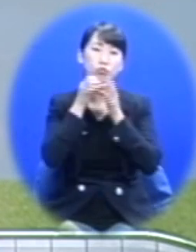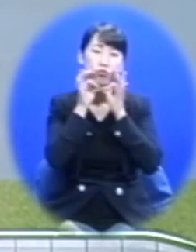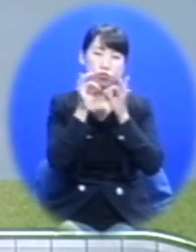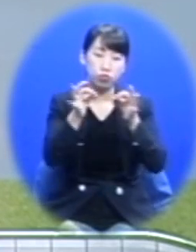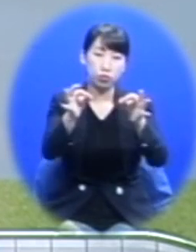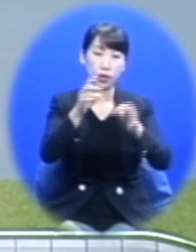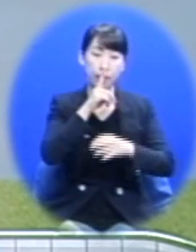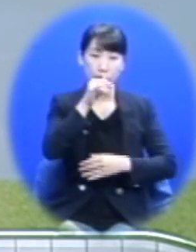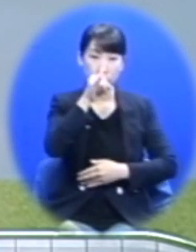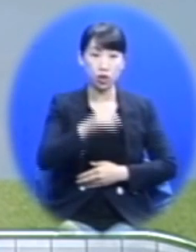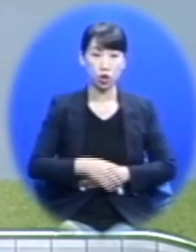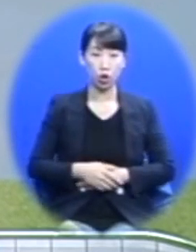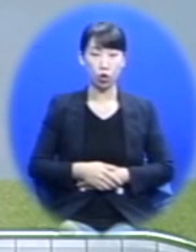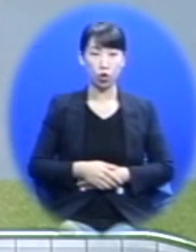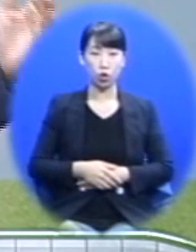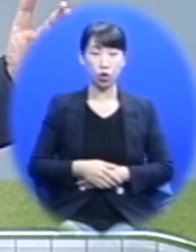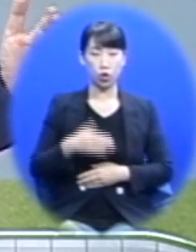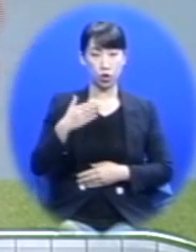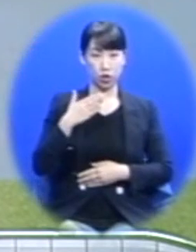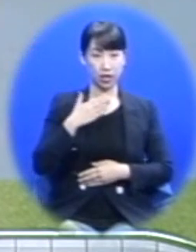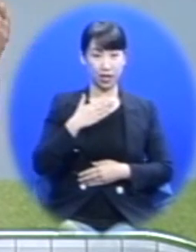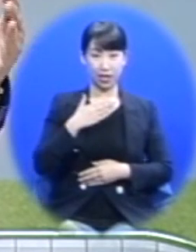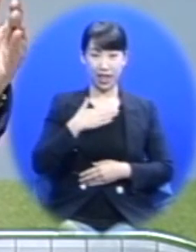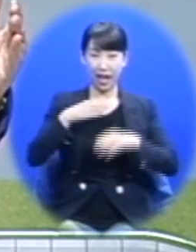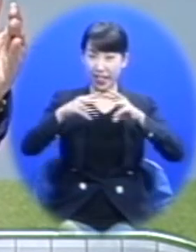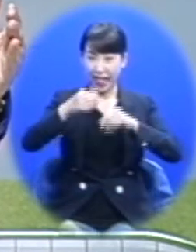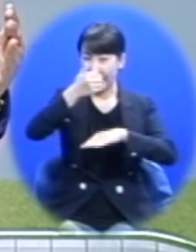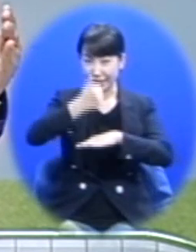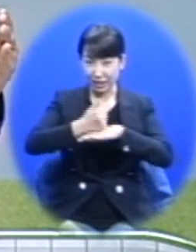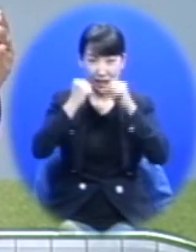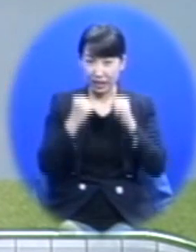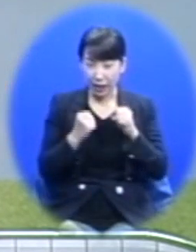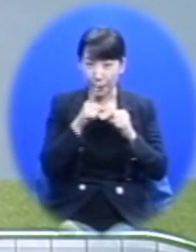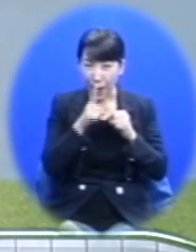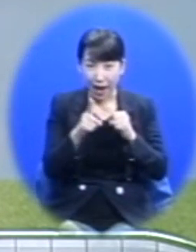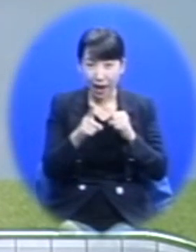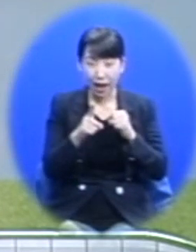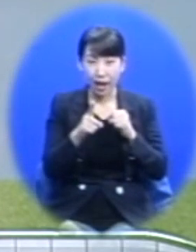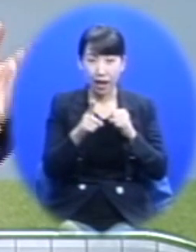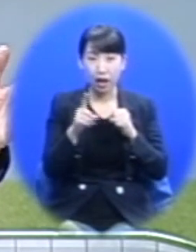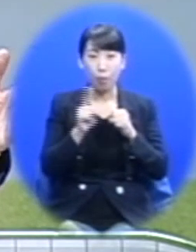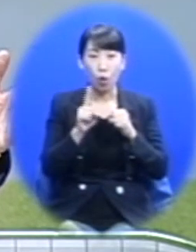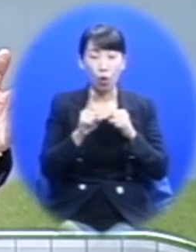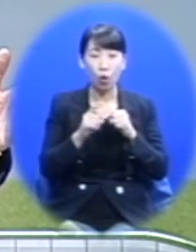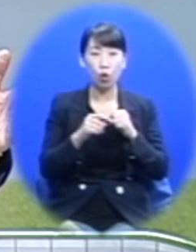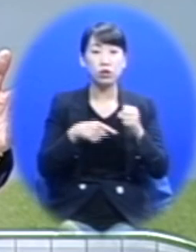땅끝에서 주님을 부릅니다. 그 말은 지금 자기가 가 있는 곳이 땅끝이라는 그 말은 이제